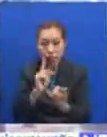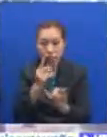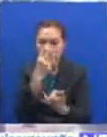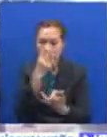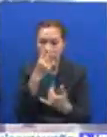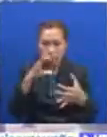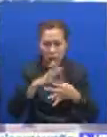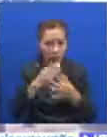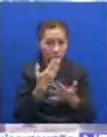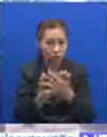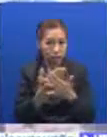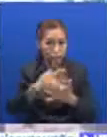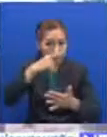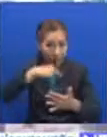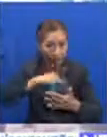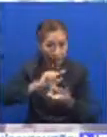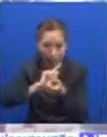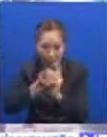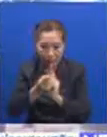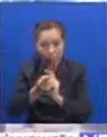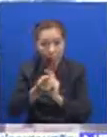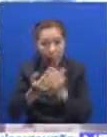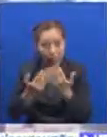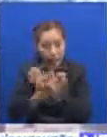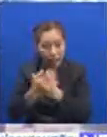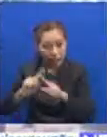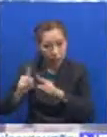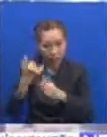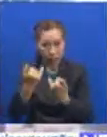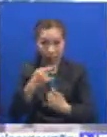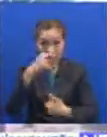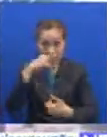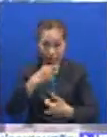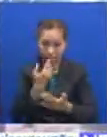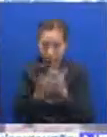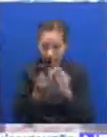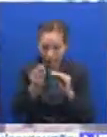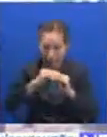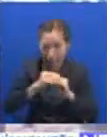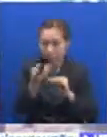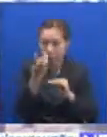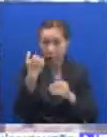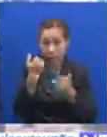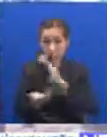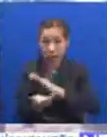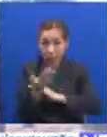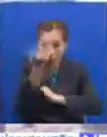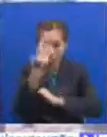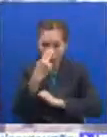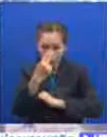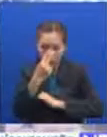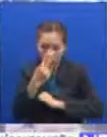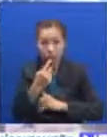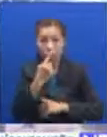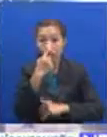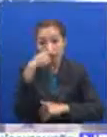างอัตราแลกเปลี่ยนค่าเงินบาทกันนะคะหลังมีแนวโน้มแข็งค่าขึ้นมาเล็กน้อยค่ะโดยเปิดตลาดช่วงเช้านะคะเคลื่อน